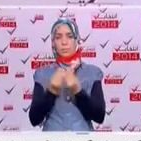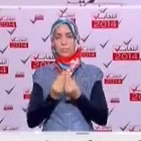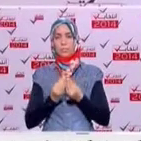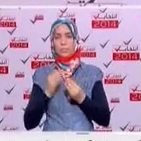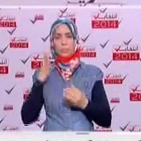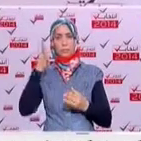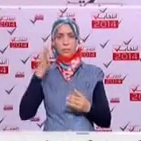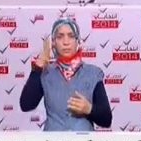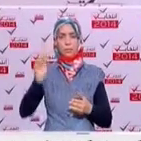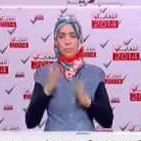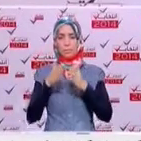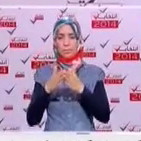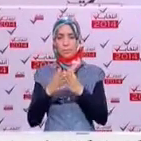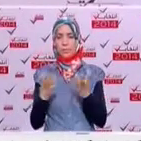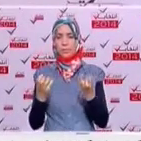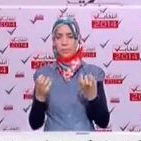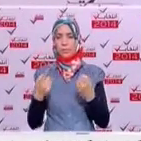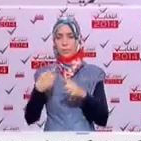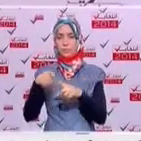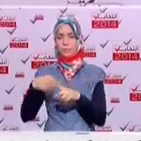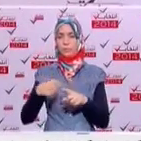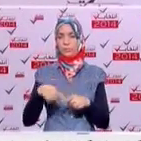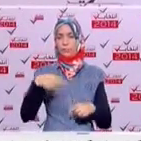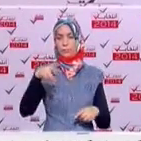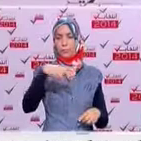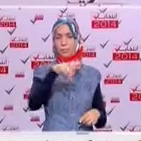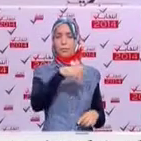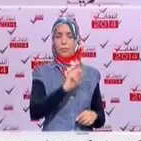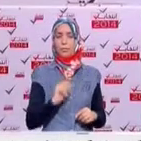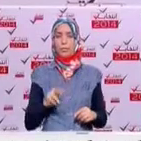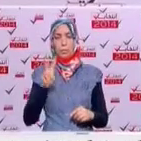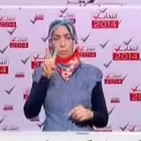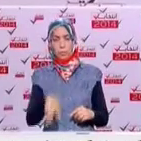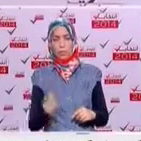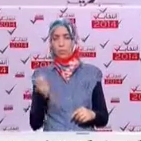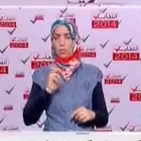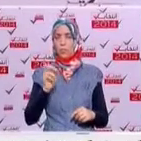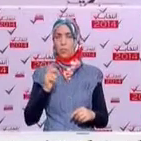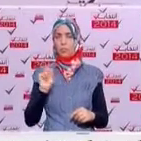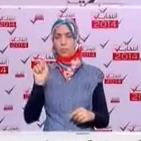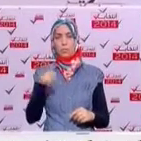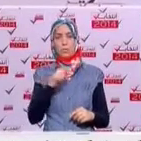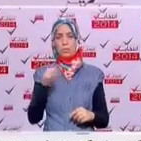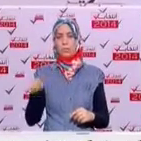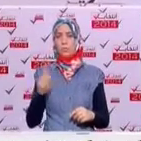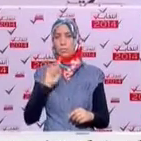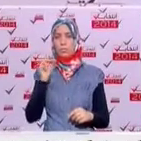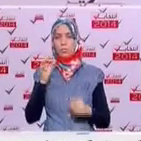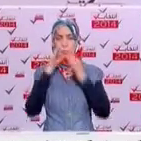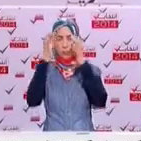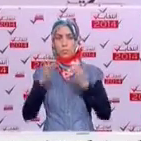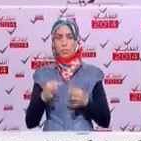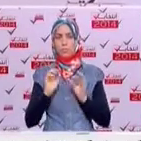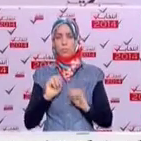تحقيق مجموعة من المطالب، هي في الواقع مطالب واقعية، ماهيش مطالب مستحيلة، ماهيش مطالب نتاع وعود، بقدر